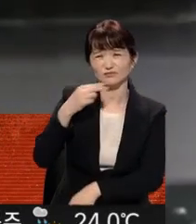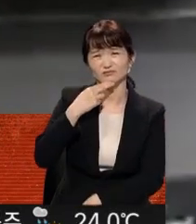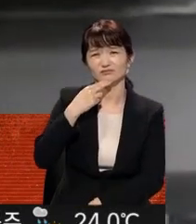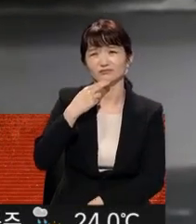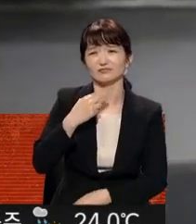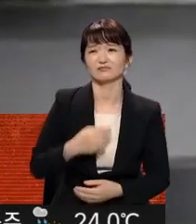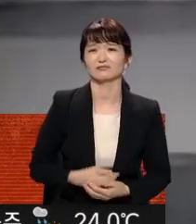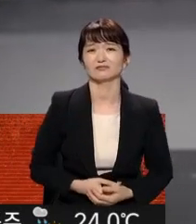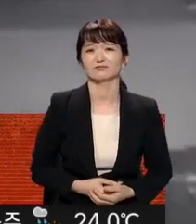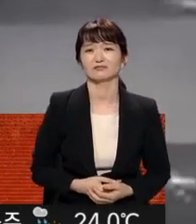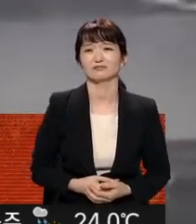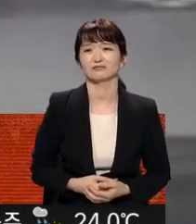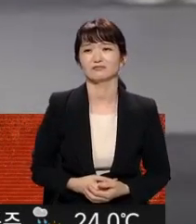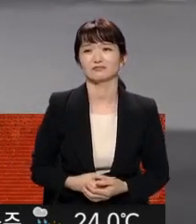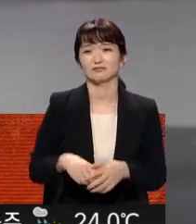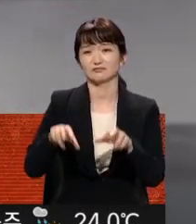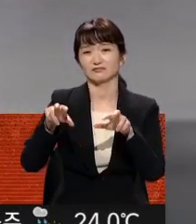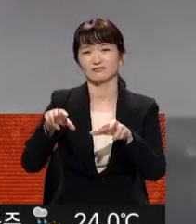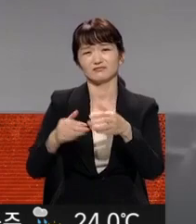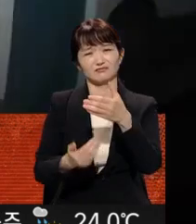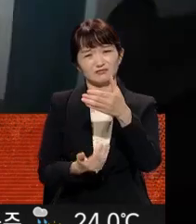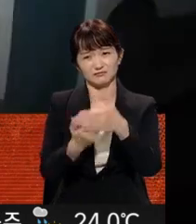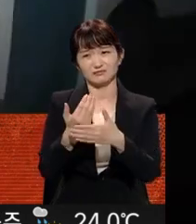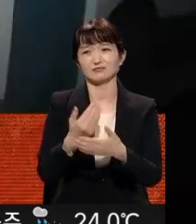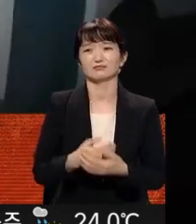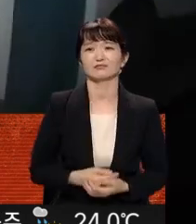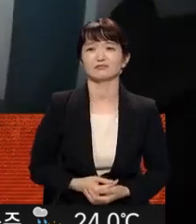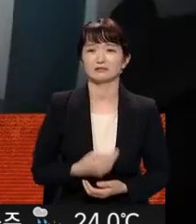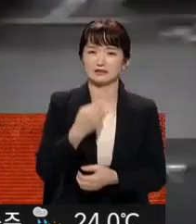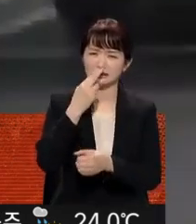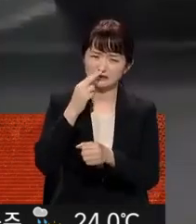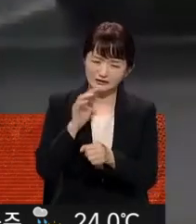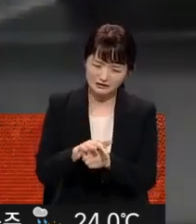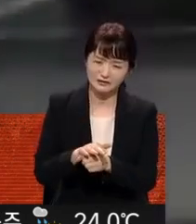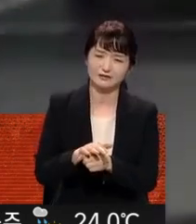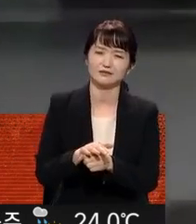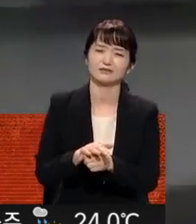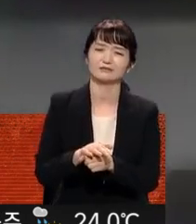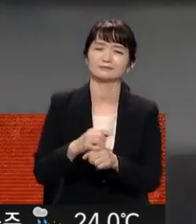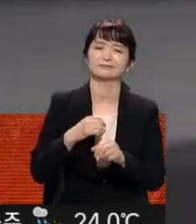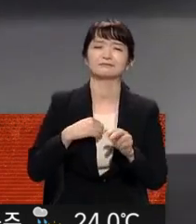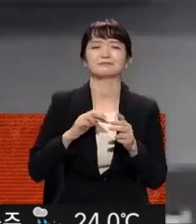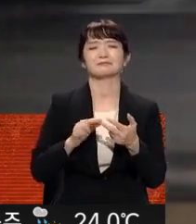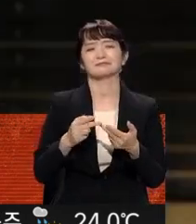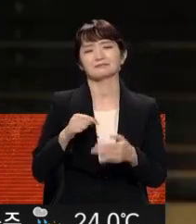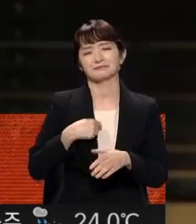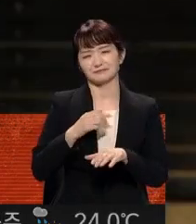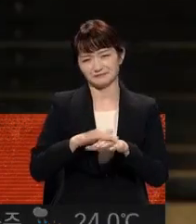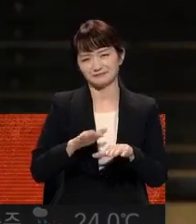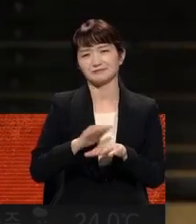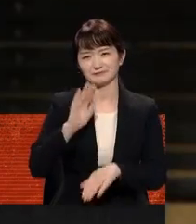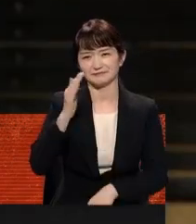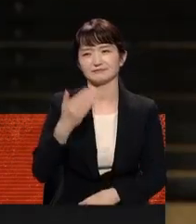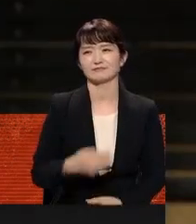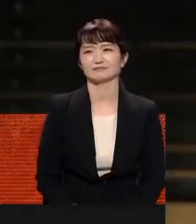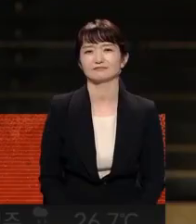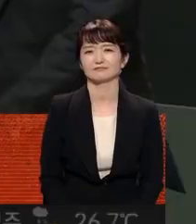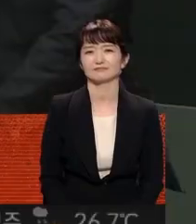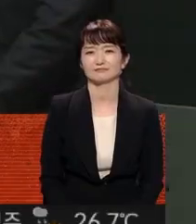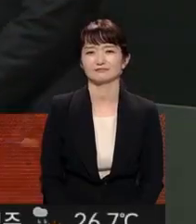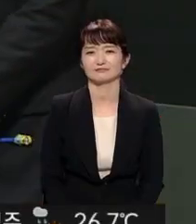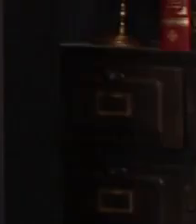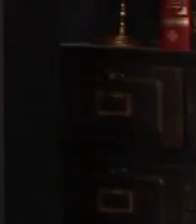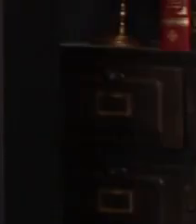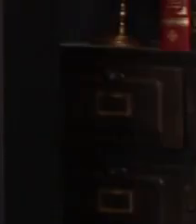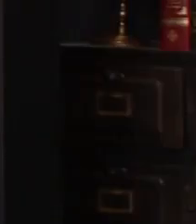그래서 현실적으로 지금이 사고는 너무 억울하시겠지만 본인 스스로 해결하셔야 될 그런 상황인 것 같습니다 아이고 그렇군요